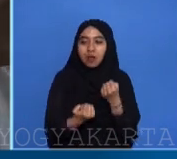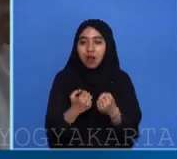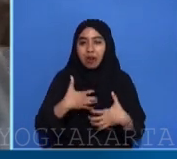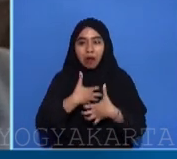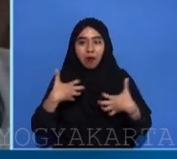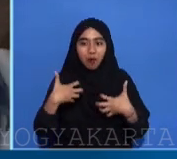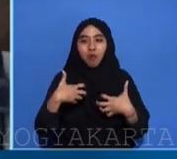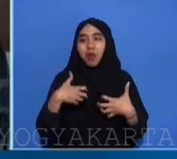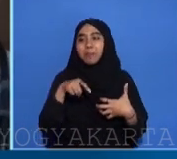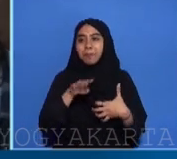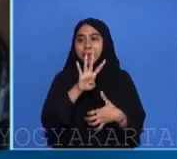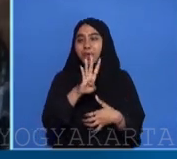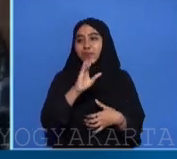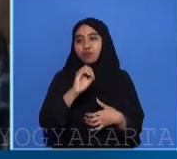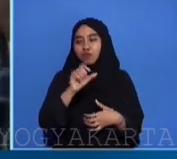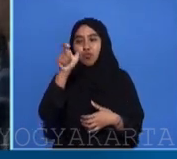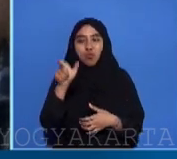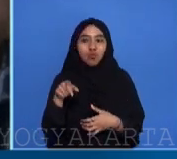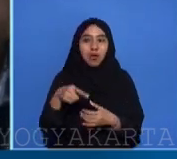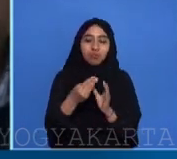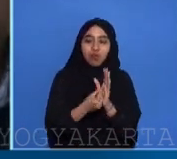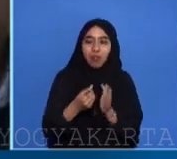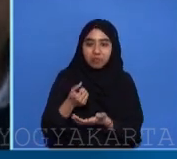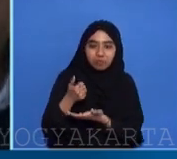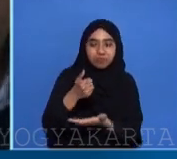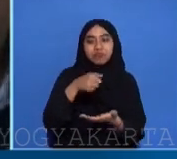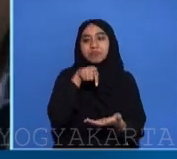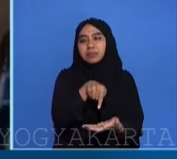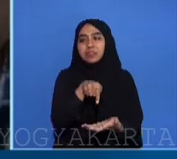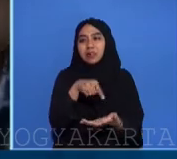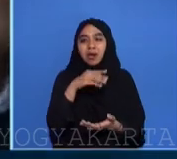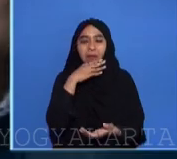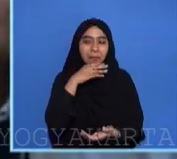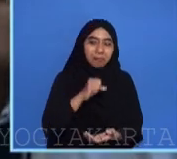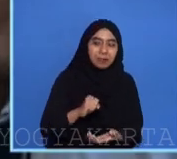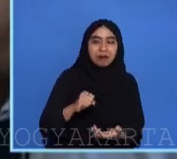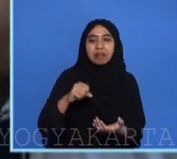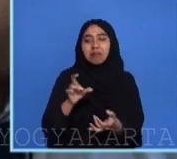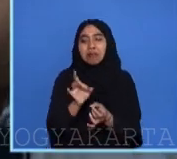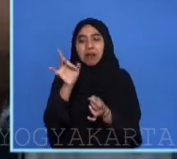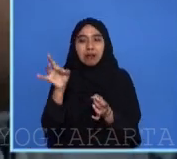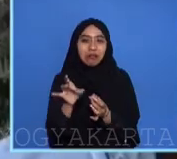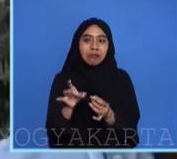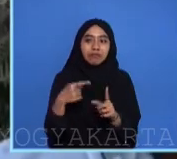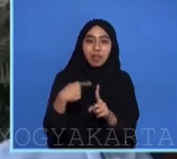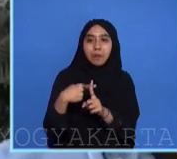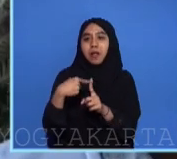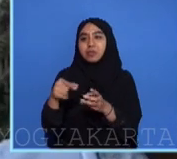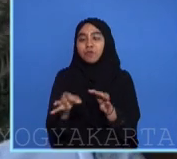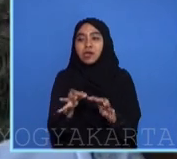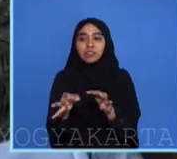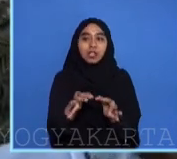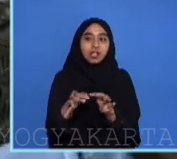jadi 40 peternak kita berikan modal kambing dan kita sekarang lengkapi dengan infrastruktur ya dan